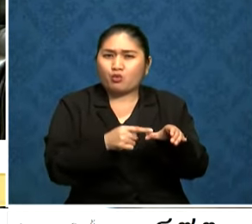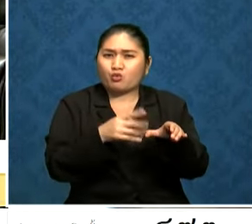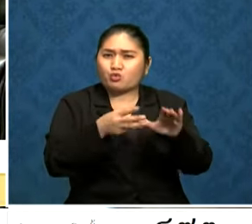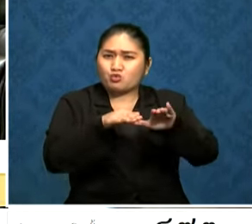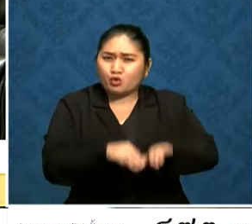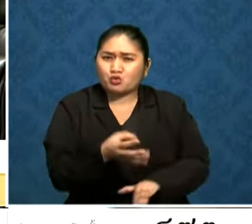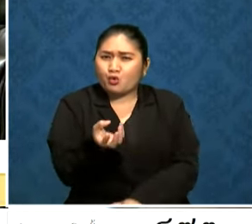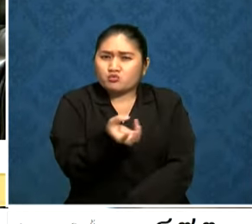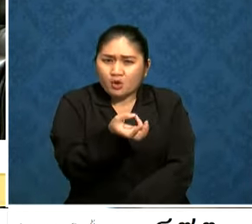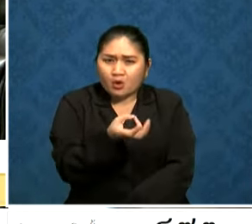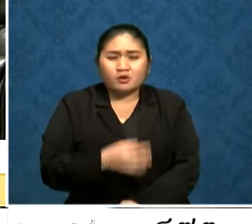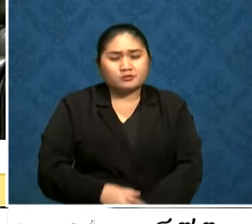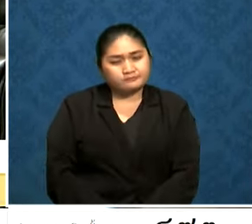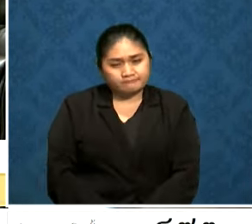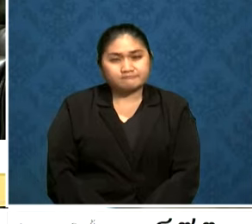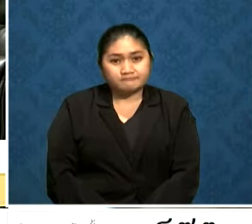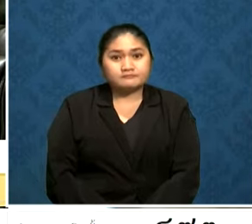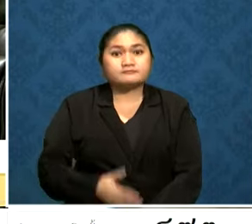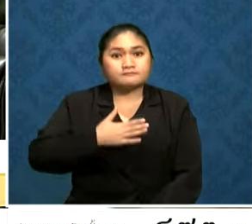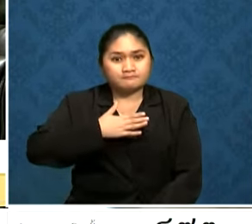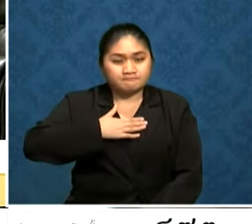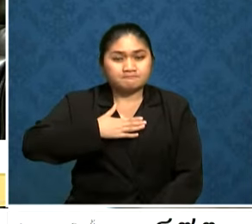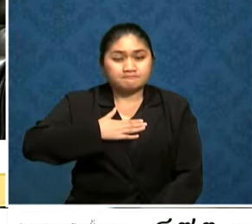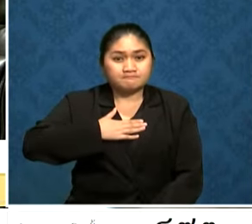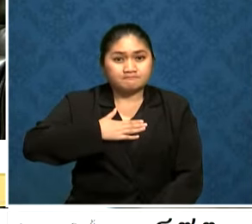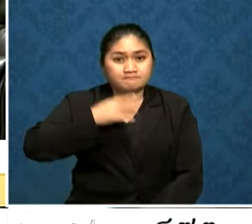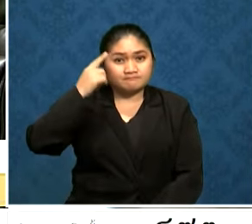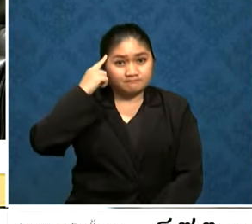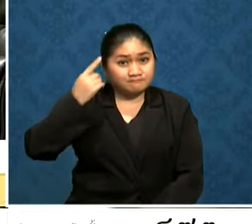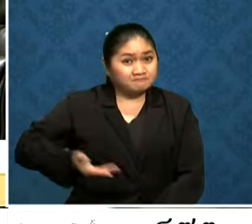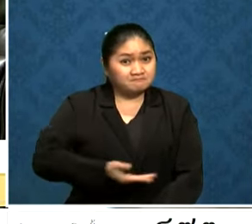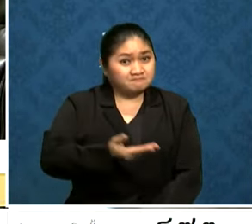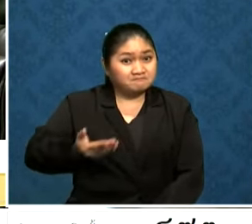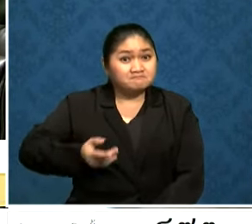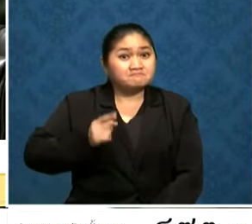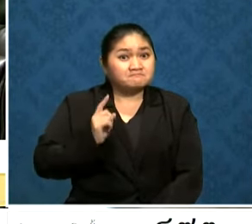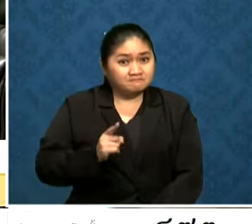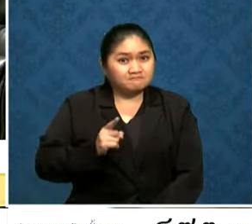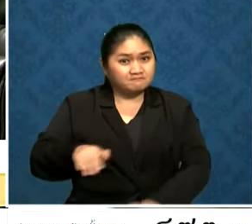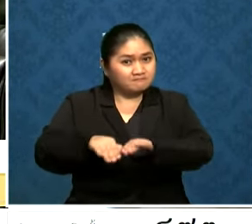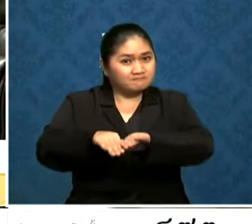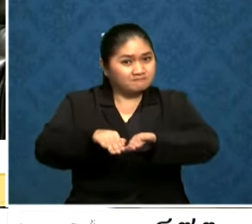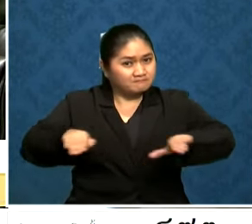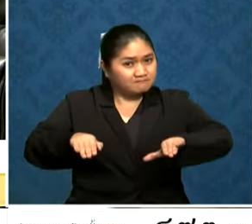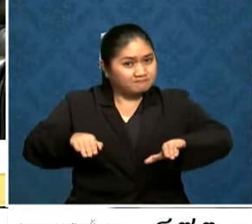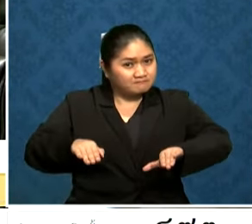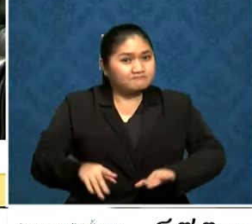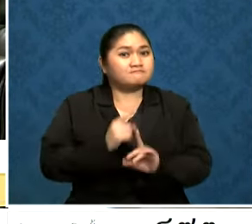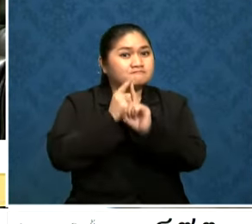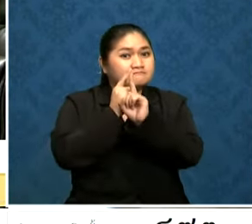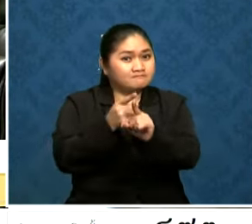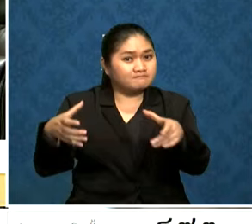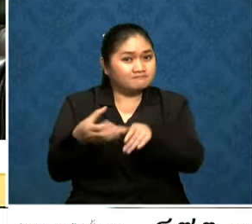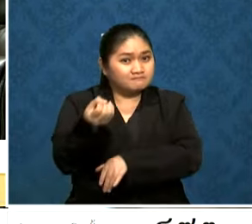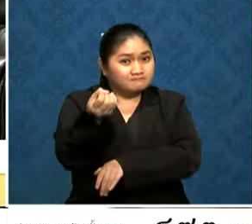กั Following I agencies that the process is to take stageของการหนมาใช้กฎิกาเสีงข้าง